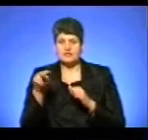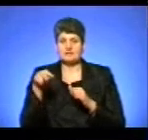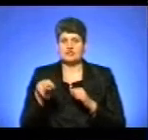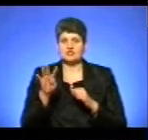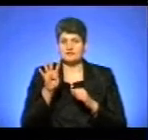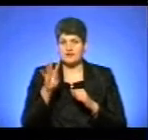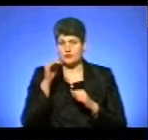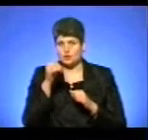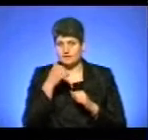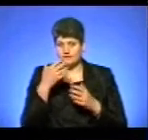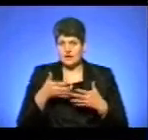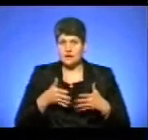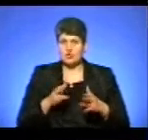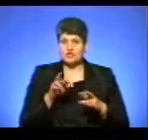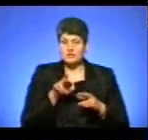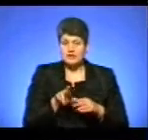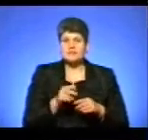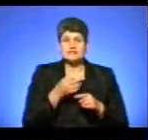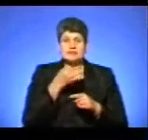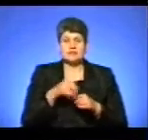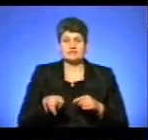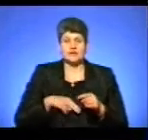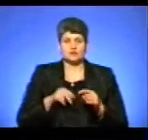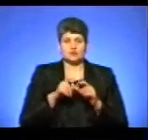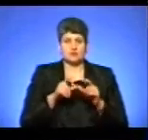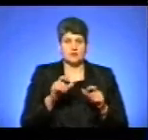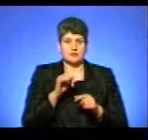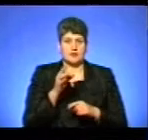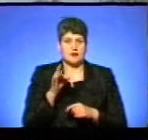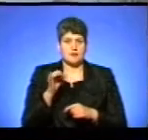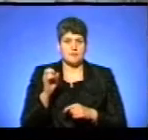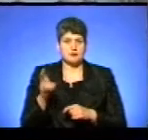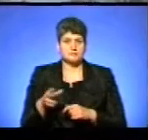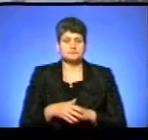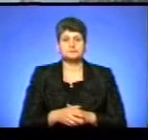років народження, повідомив директор цієї школи Андрій Рибак.